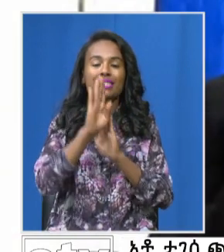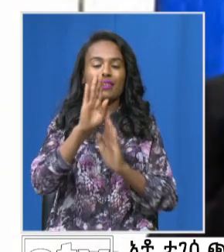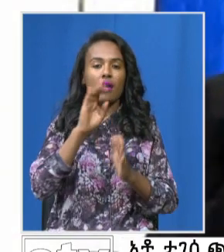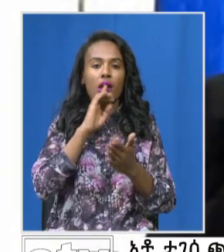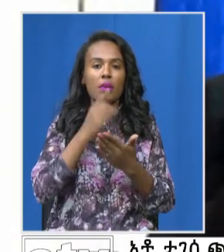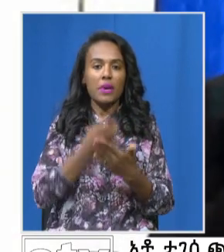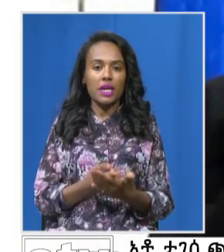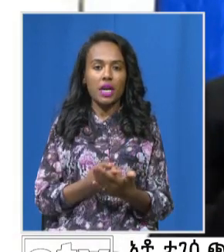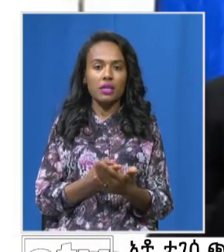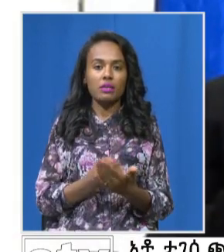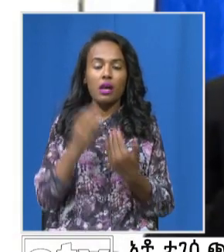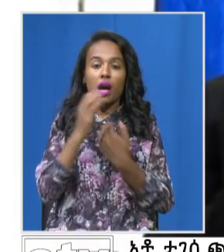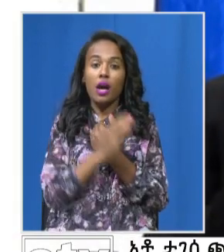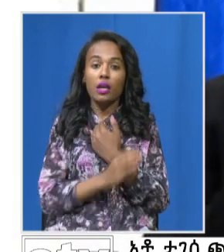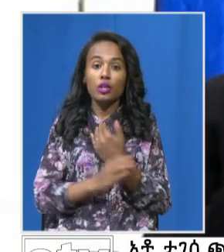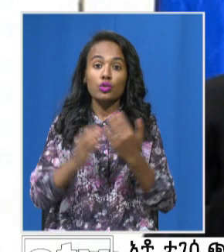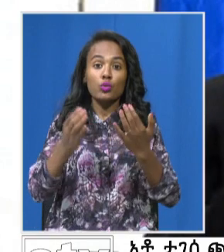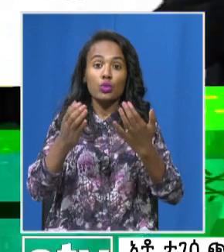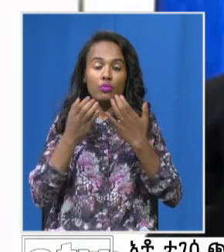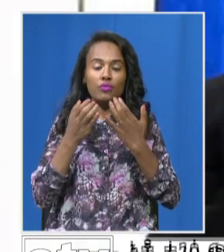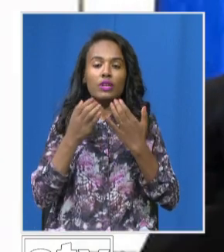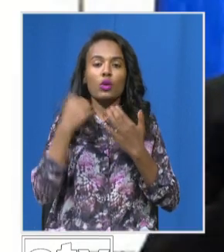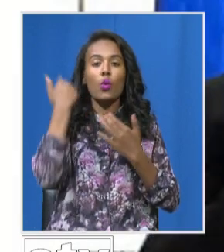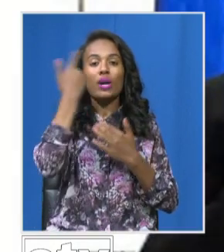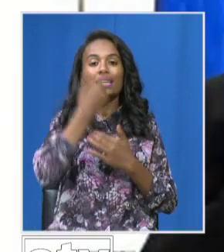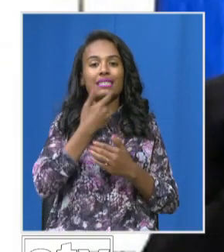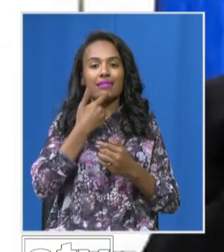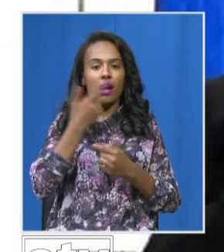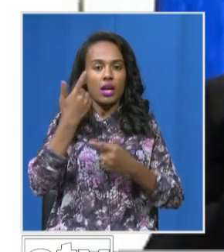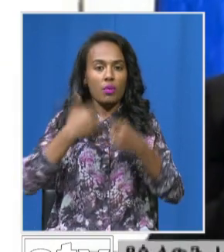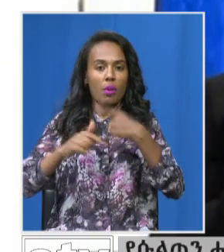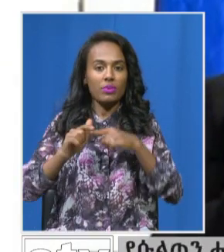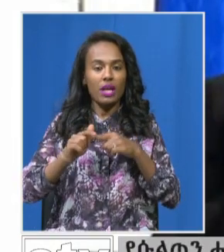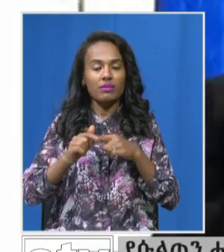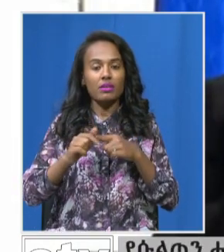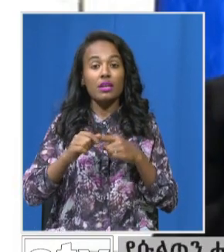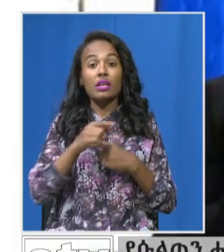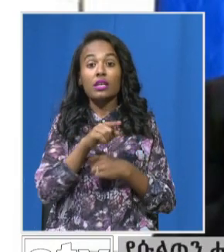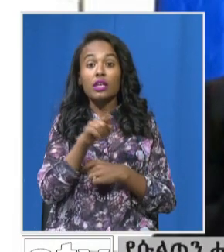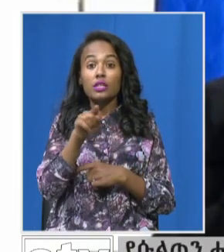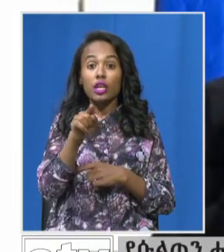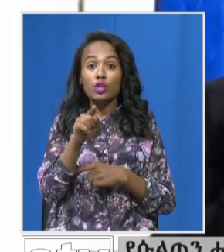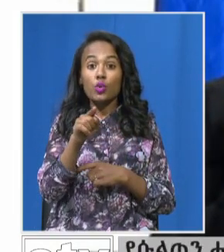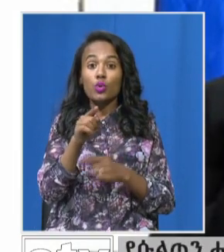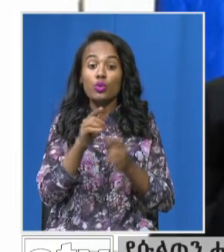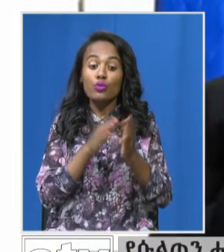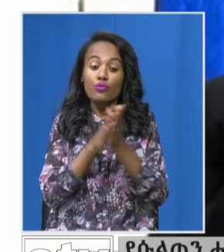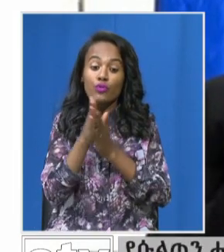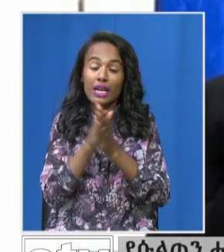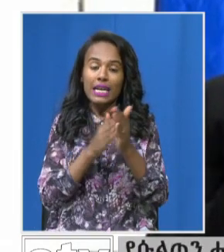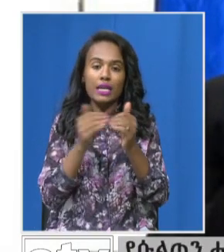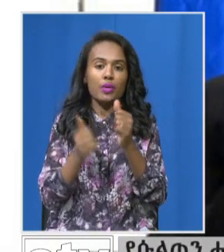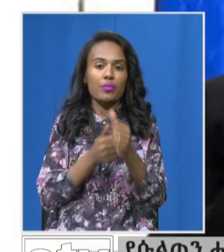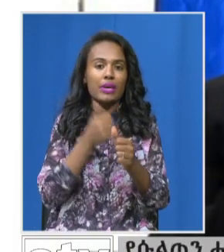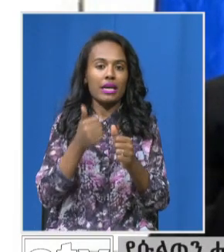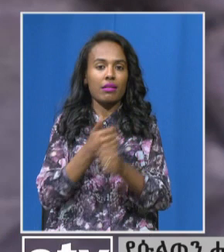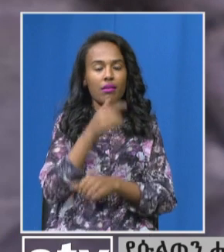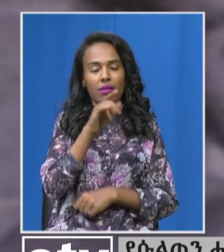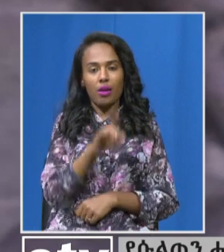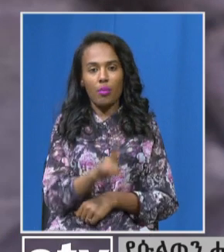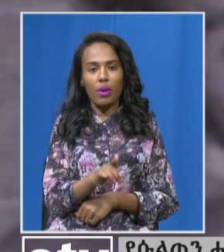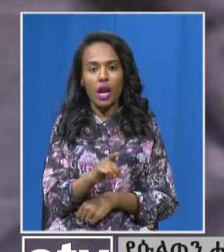ለማረጋገጥ አገራችንን ወደምንፈልገው ከፍታ ለማውጣት ተክተን የእሳቸውን ፈለግ መከተል